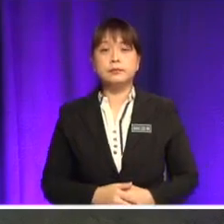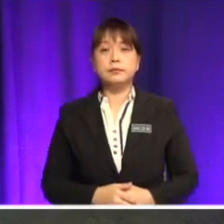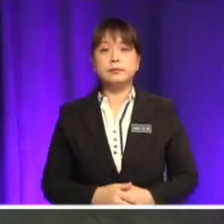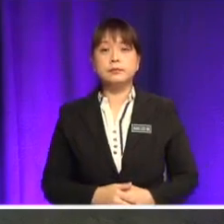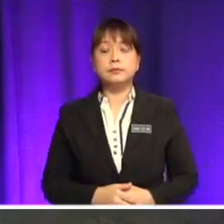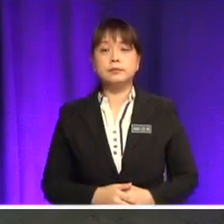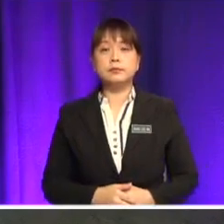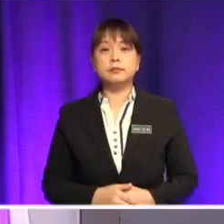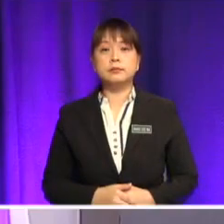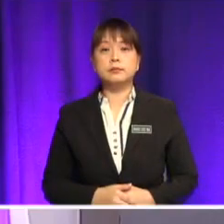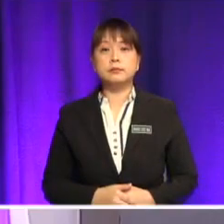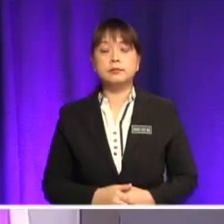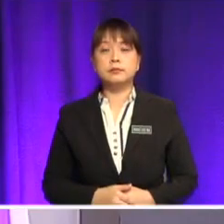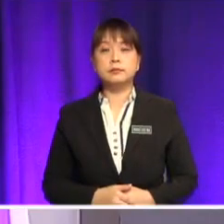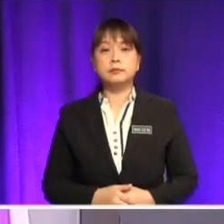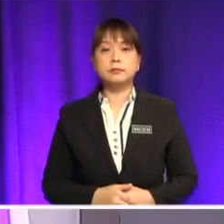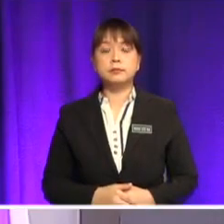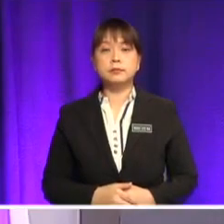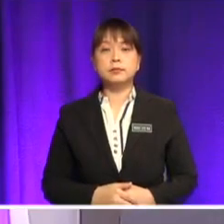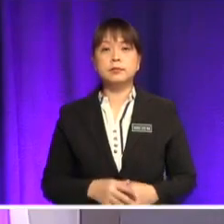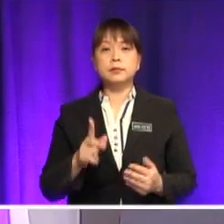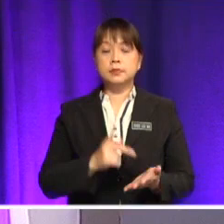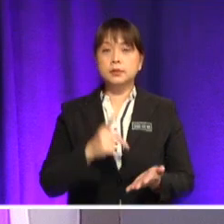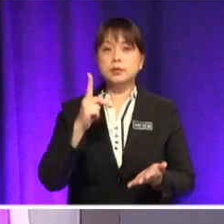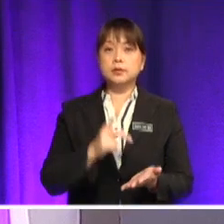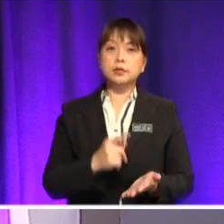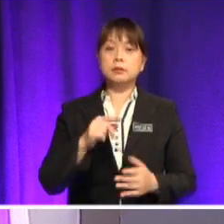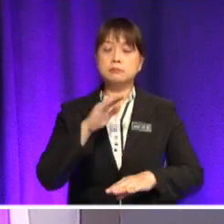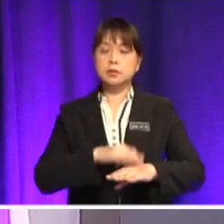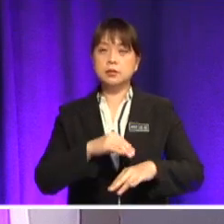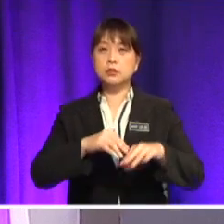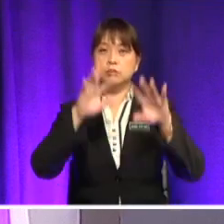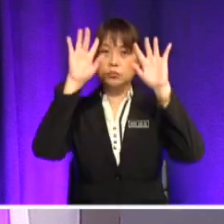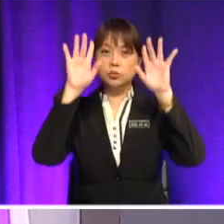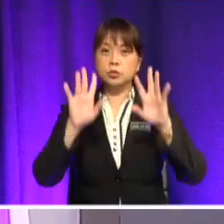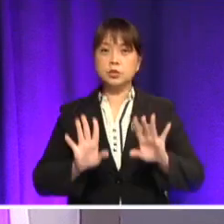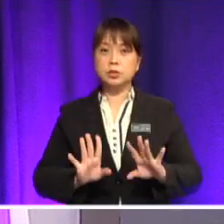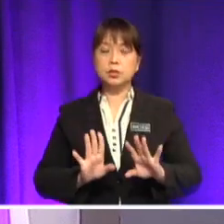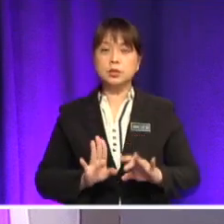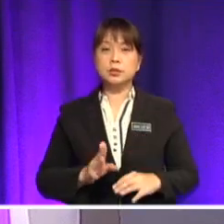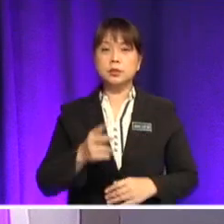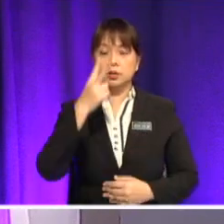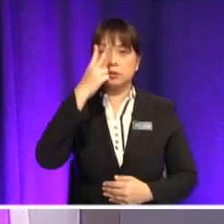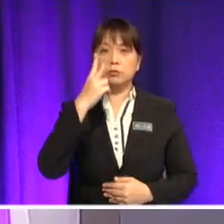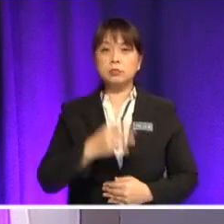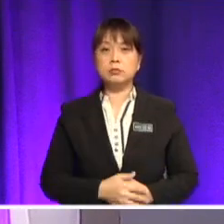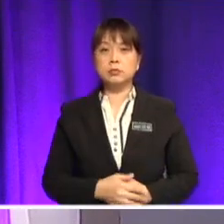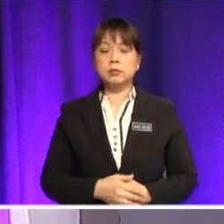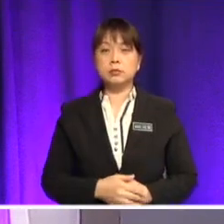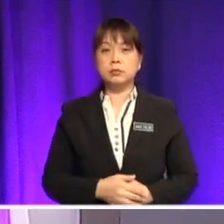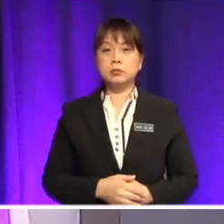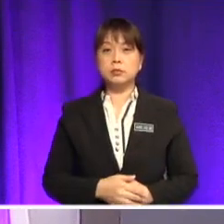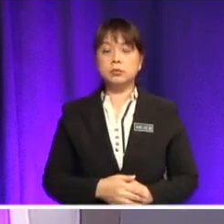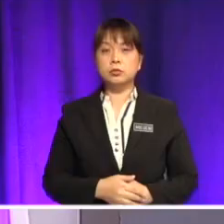juga kadang-kadang kalau ada musim hujan angin kuat semoga jago dan kita tengok bungbung sampai bule terbang dicabut